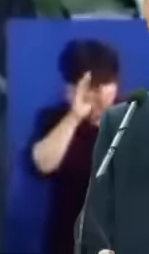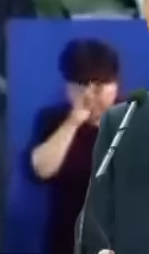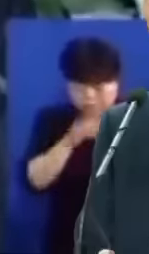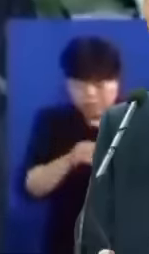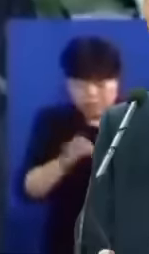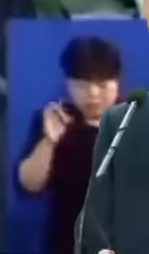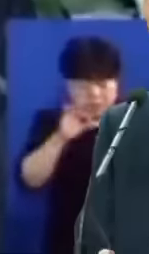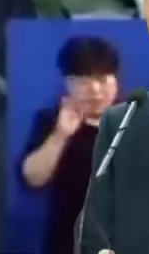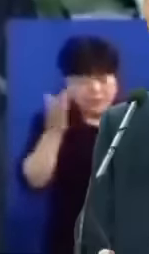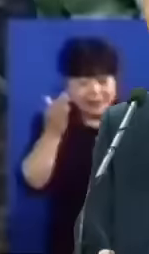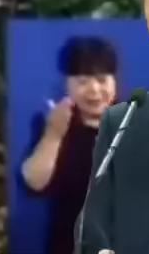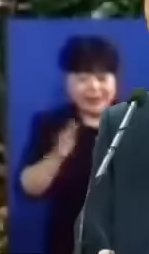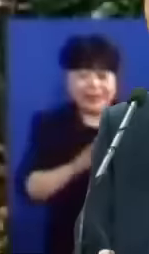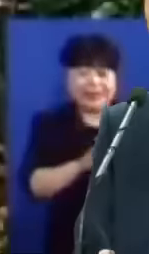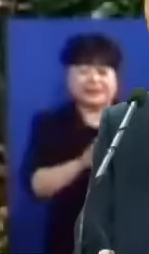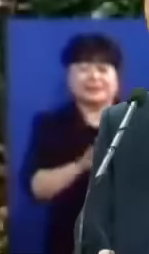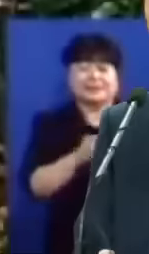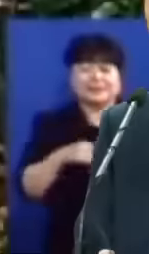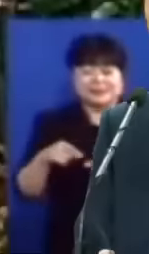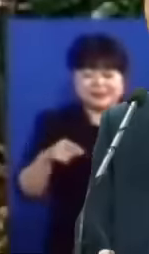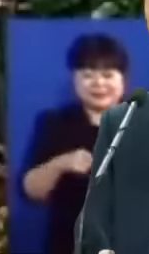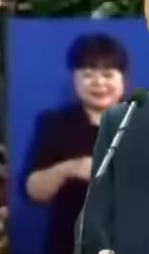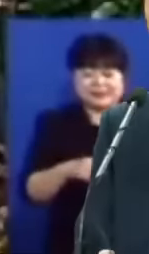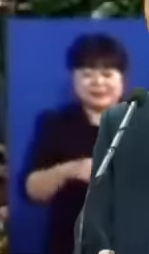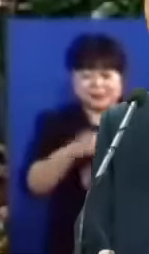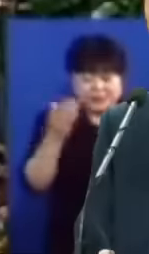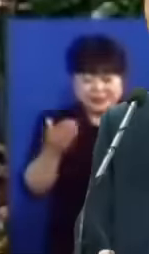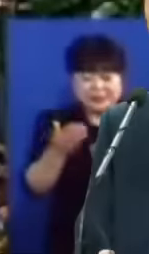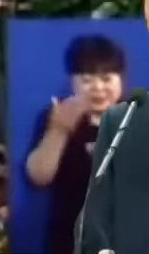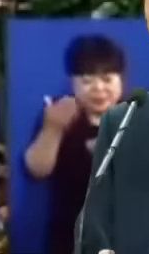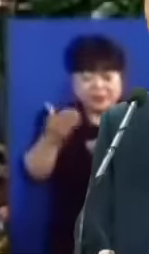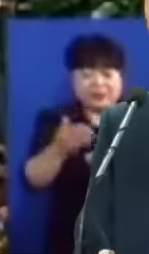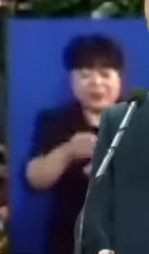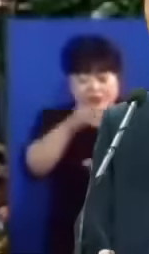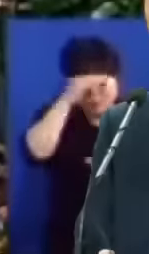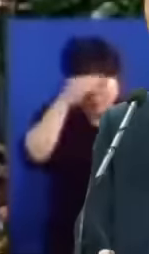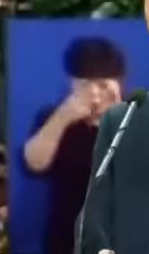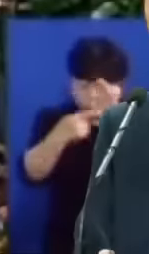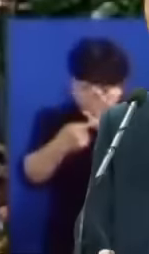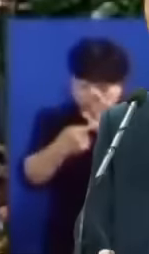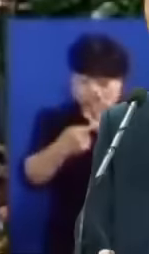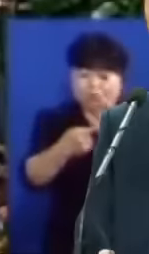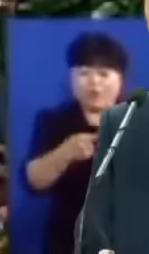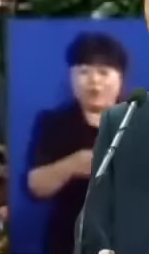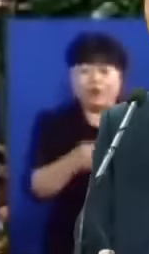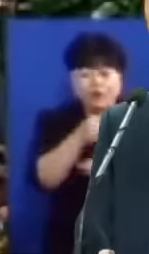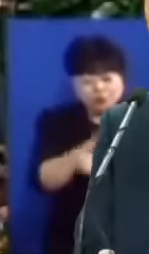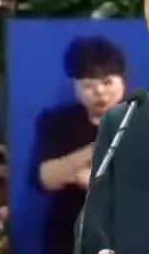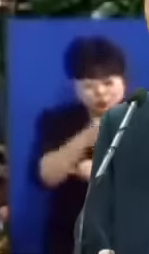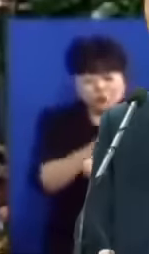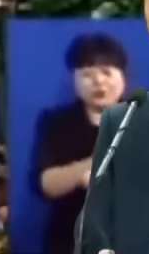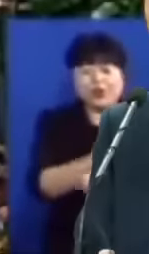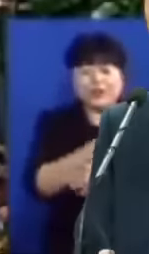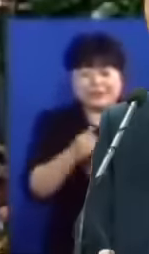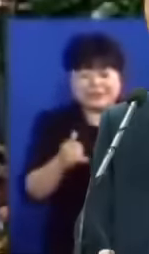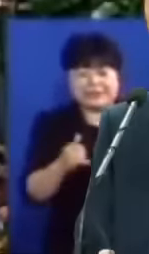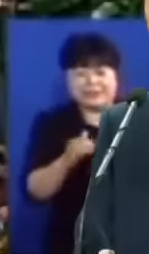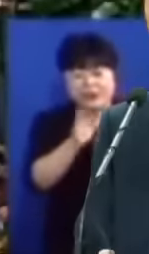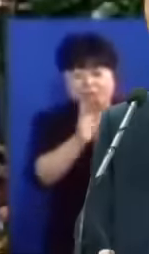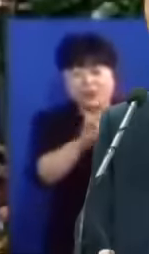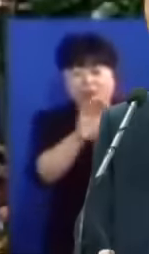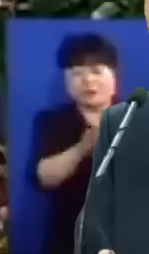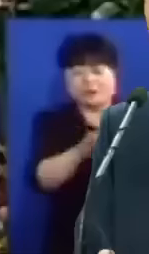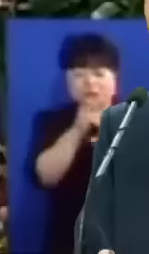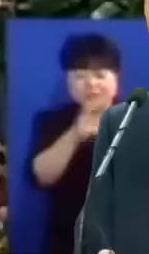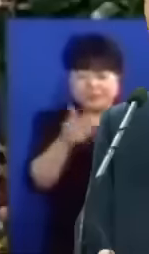것입니다. 사도행전 20장 35절에 범사에 여러분에게 모범을 보여준 바와 같이 수고하여 약한 사람들을 돕고 또